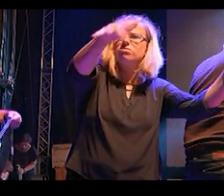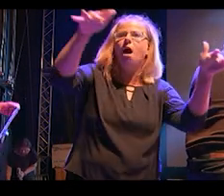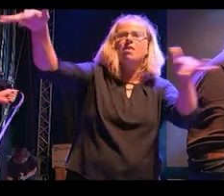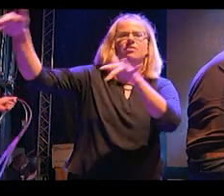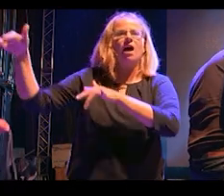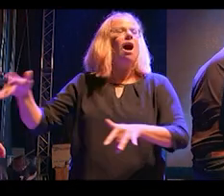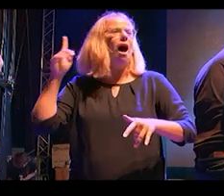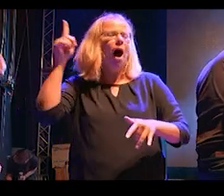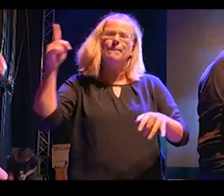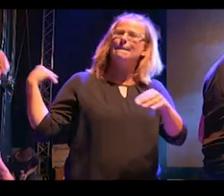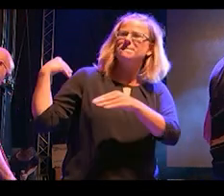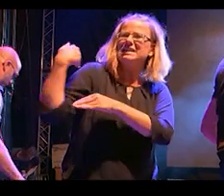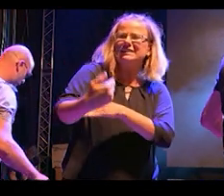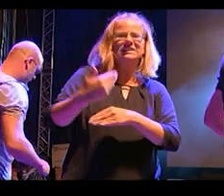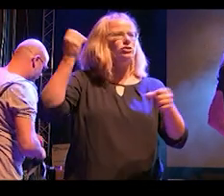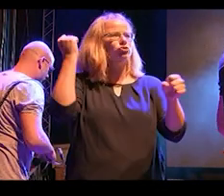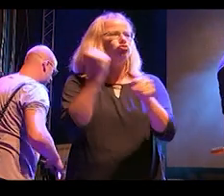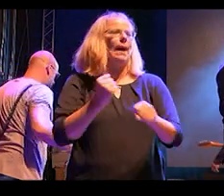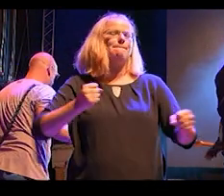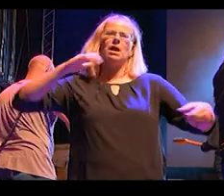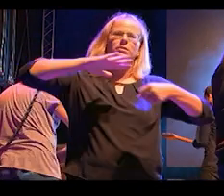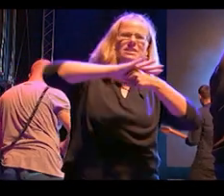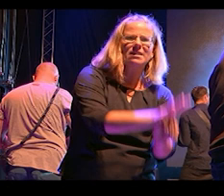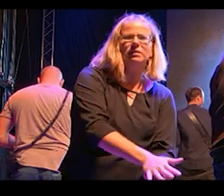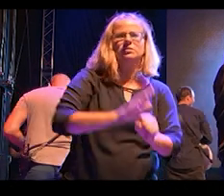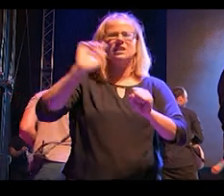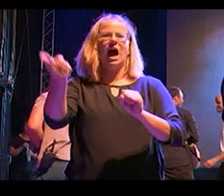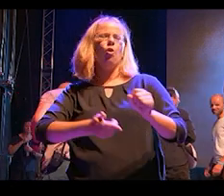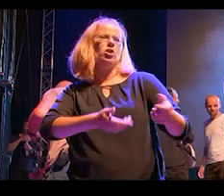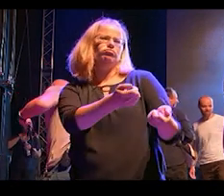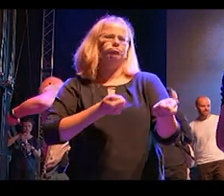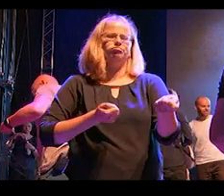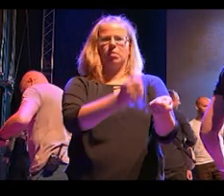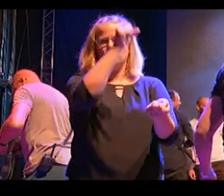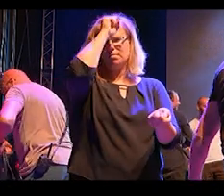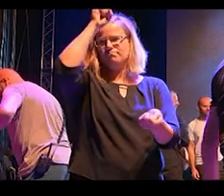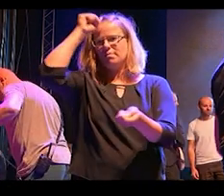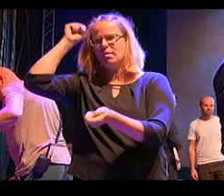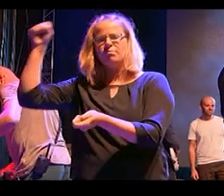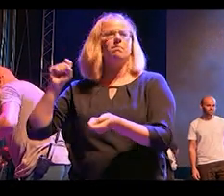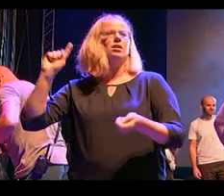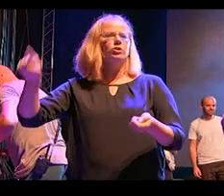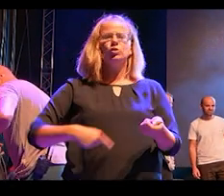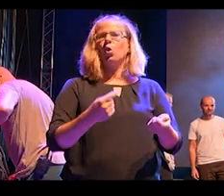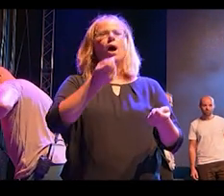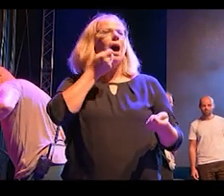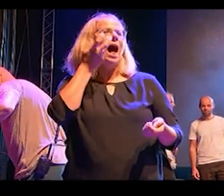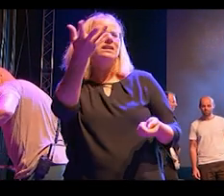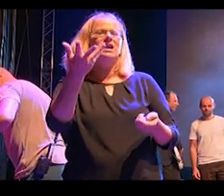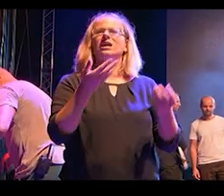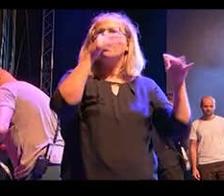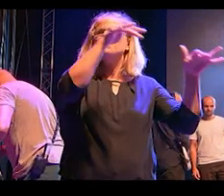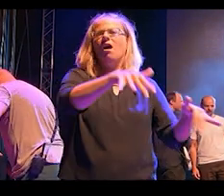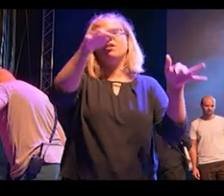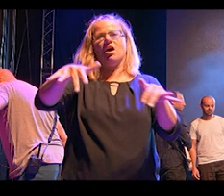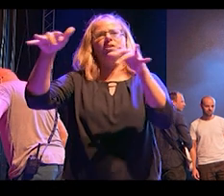noch immer Diskriminierung, Stigmatisierung, Pathologisierung sowie verbale und physische Gewalt, die den Alltag unserer Communities